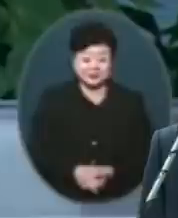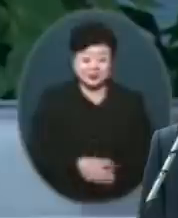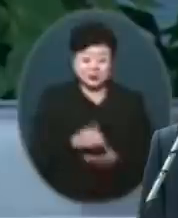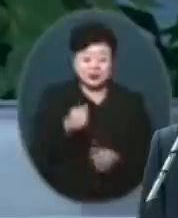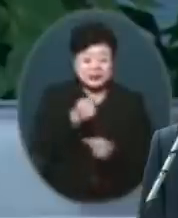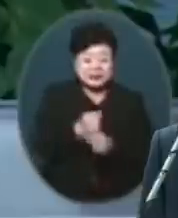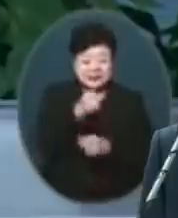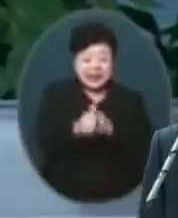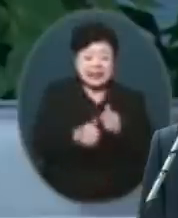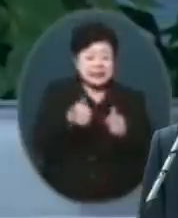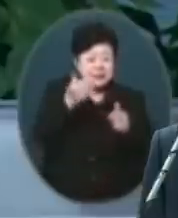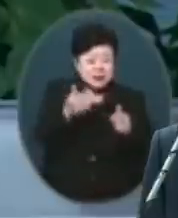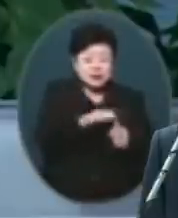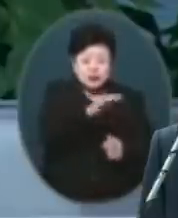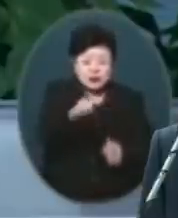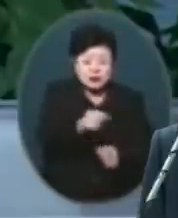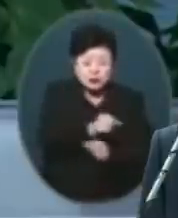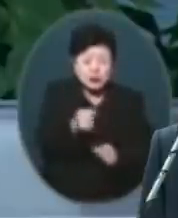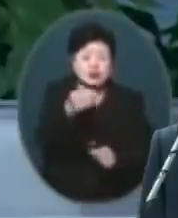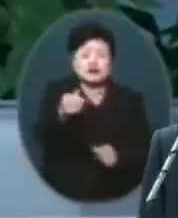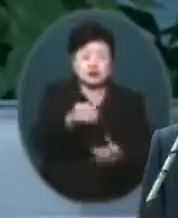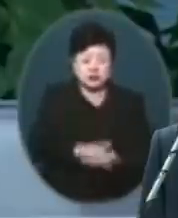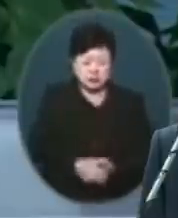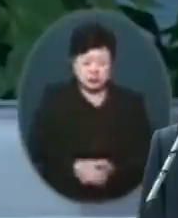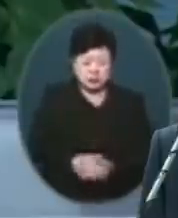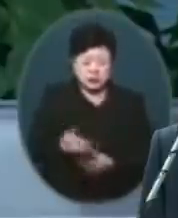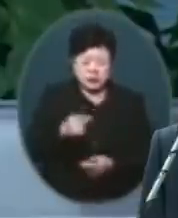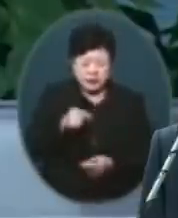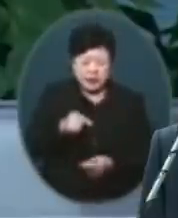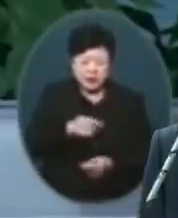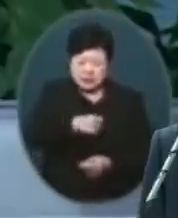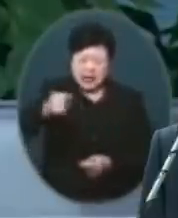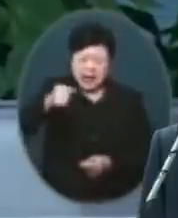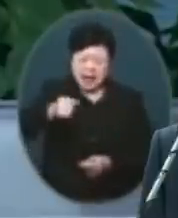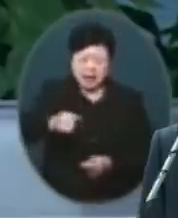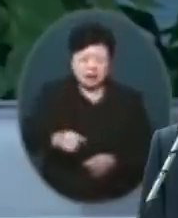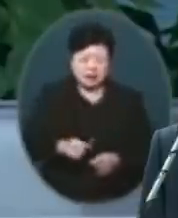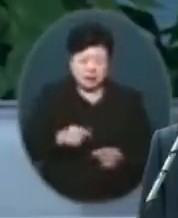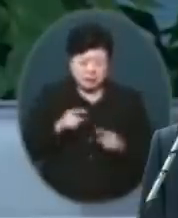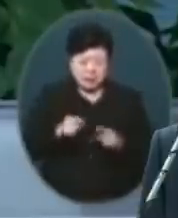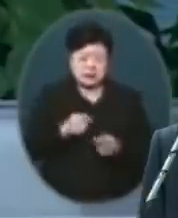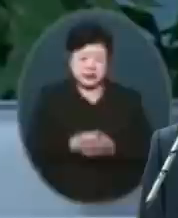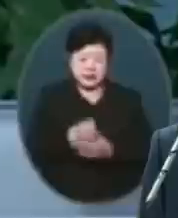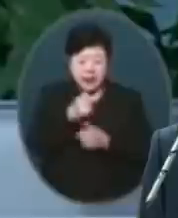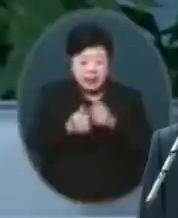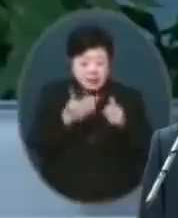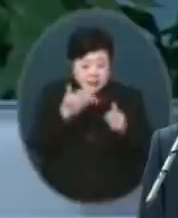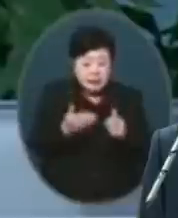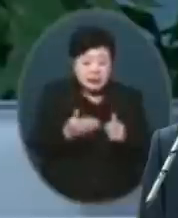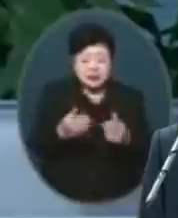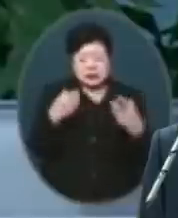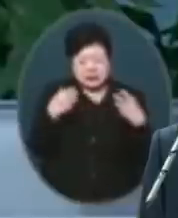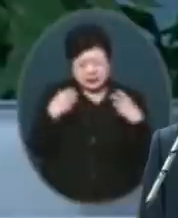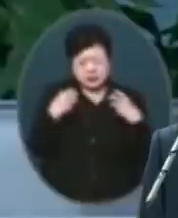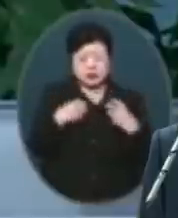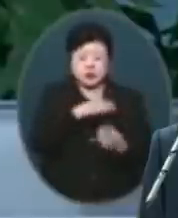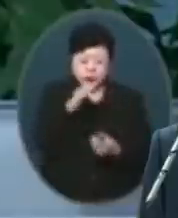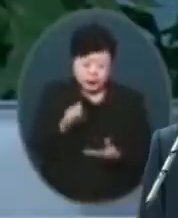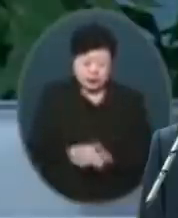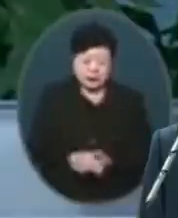우리를 지으신 하나님께서 우리를 구속하시고 너는 내 것이라고 말씀하셨기 때문에 하나님께서 책임지고